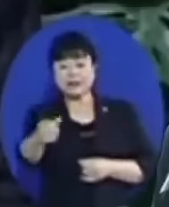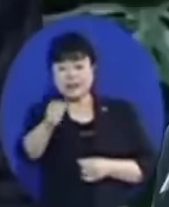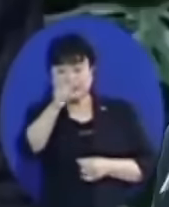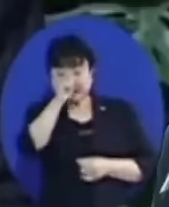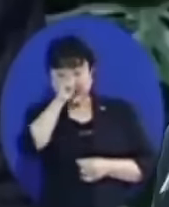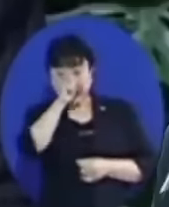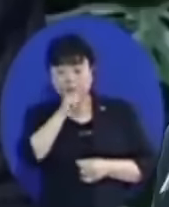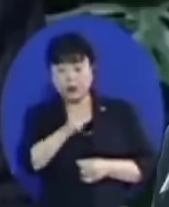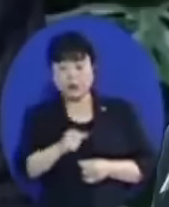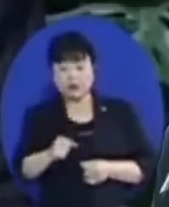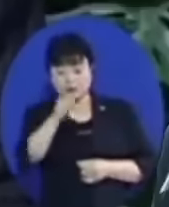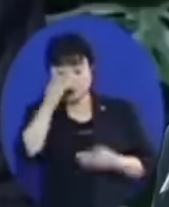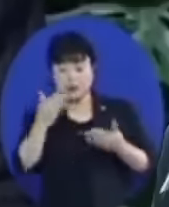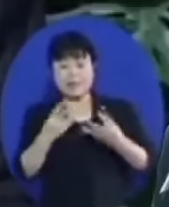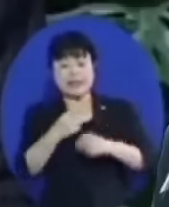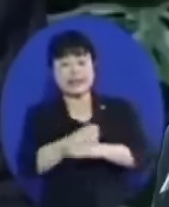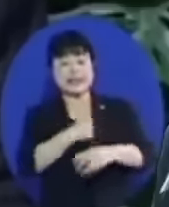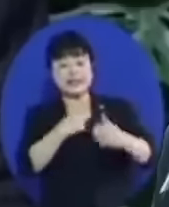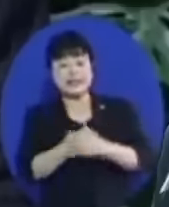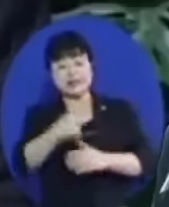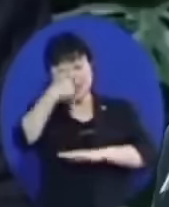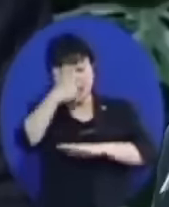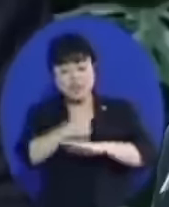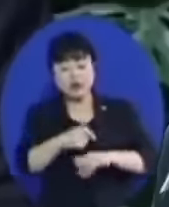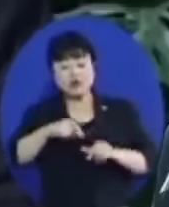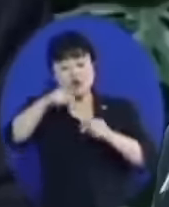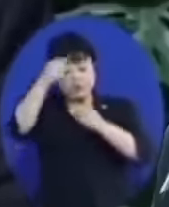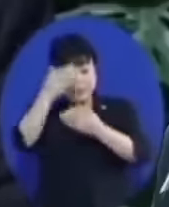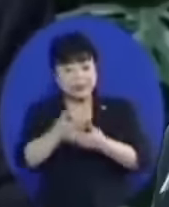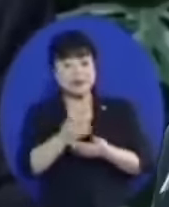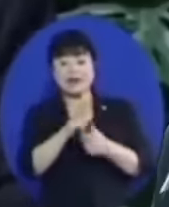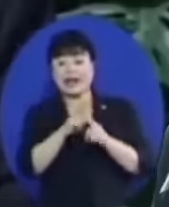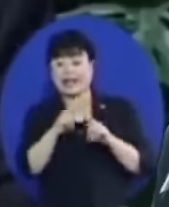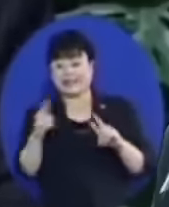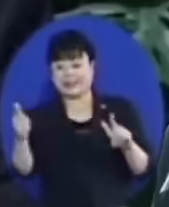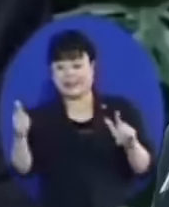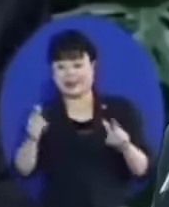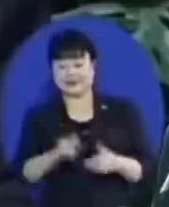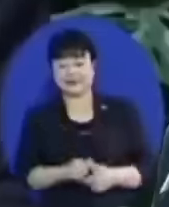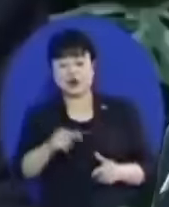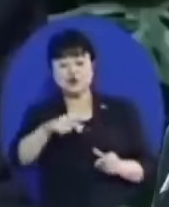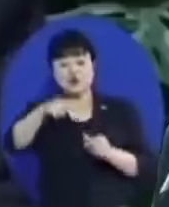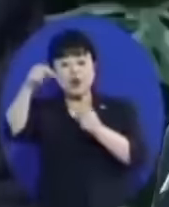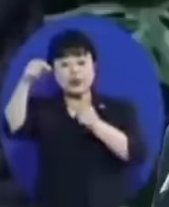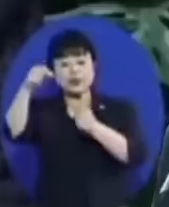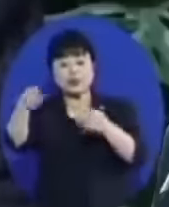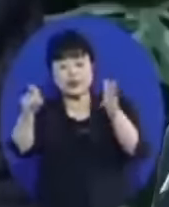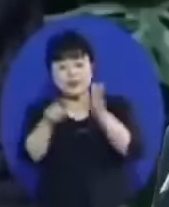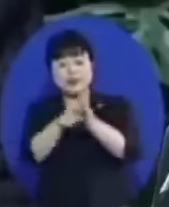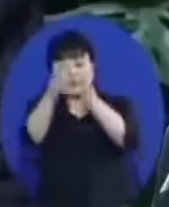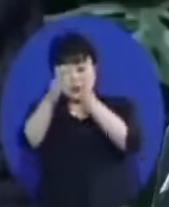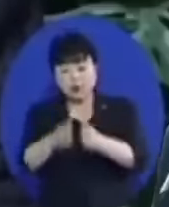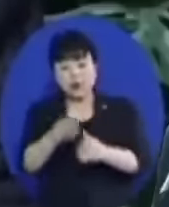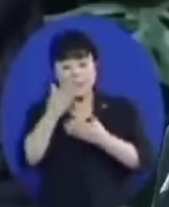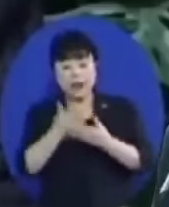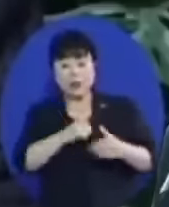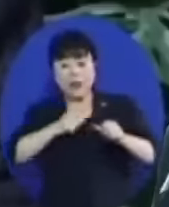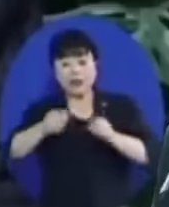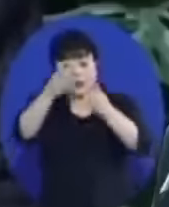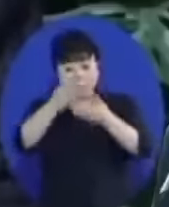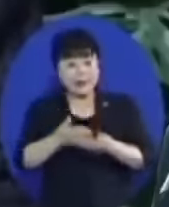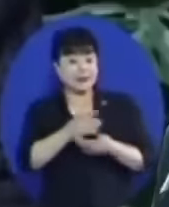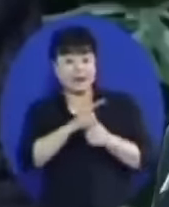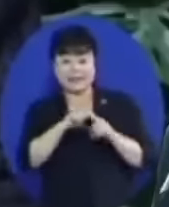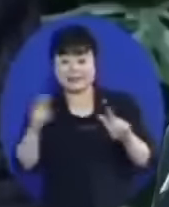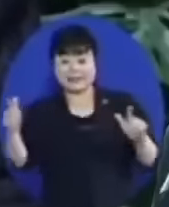착하고 선한 일을 해서 그 결과로 구원받는 것은 아니라는 것입니다. 구원은 믿음으로 받는 것이지 행위로 받는 것이 아닌